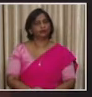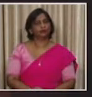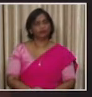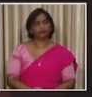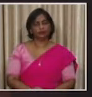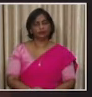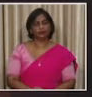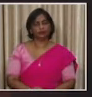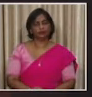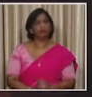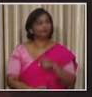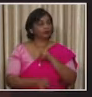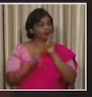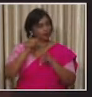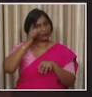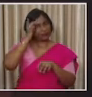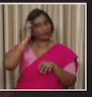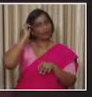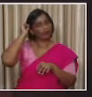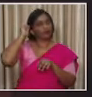එතකොට